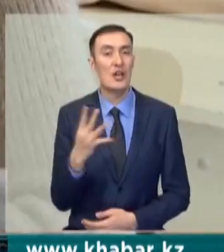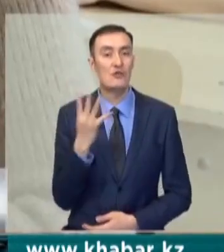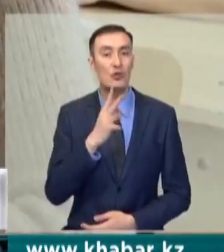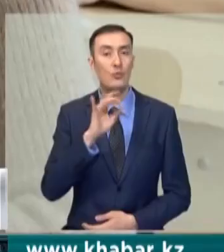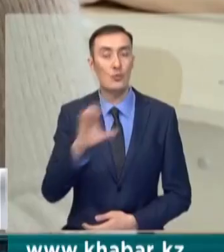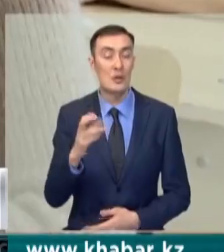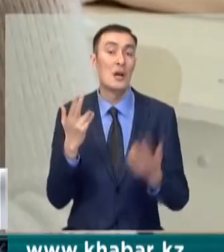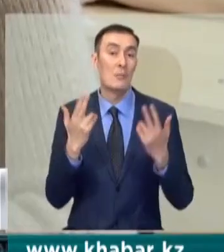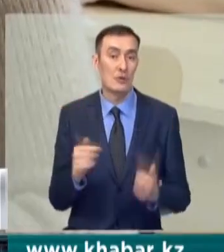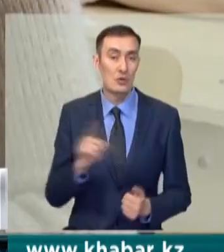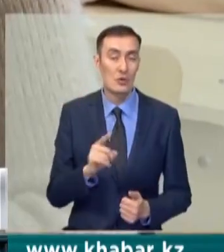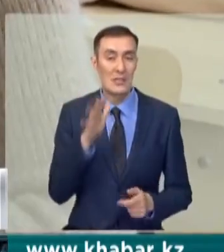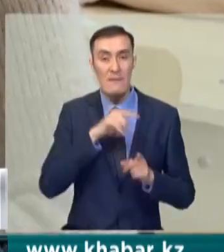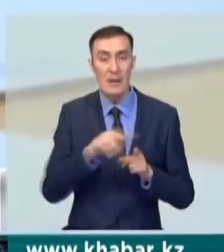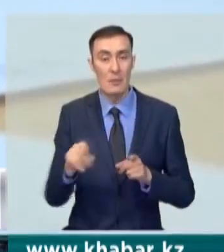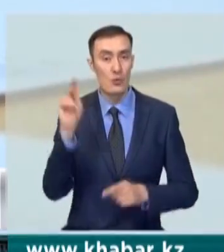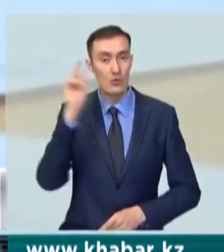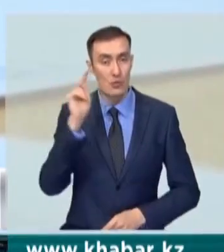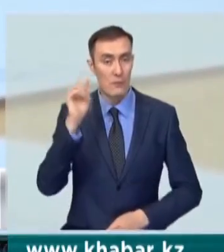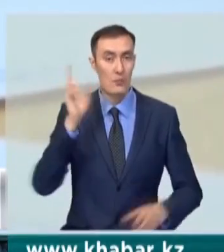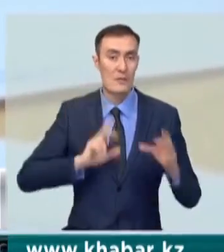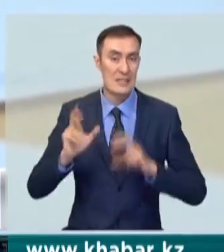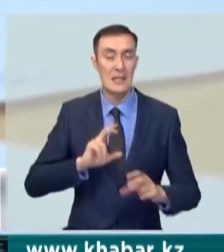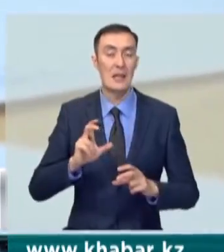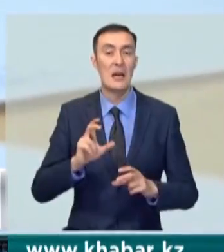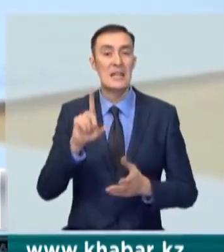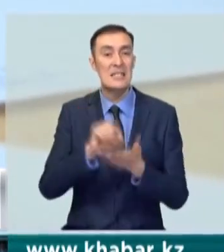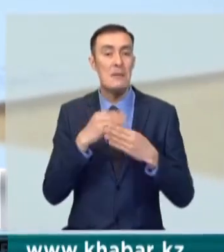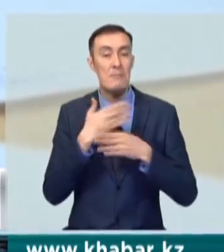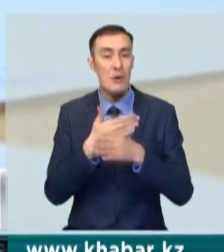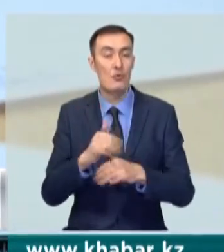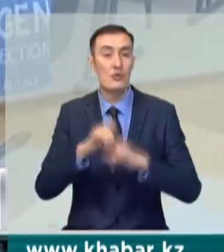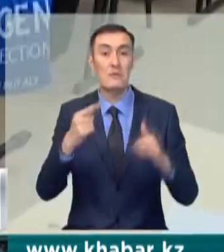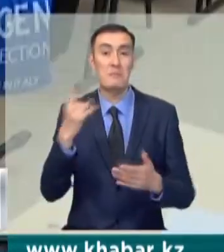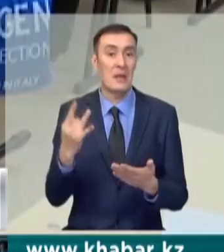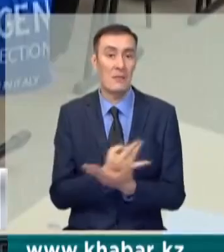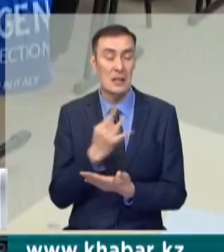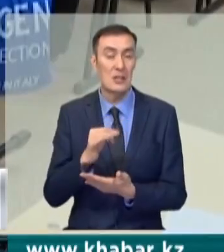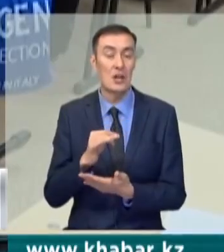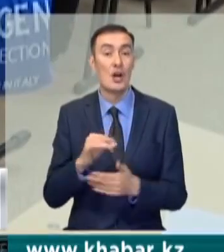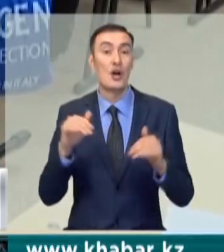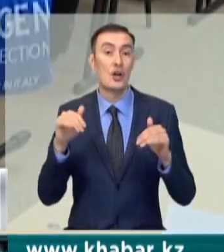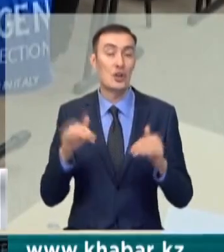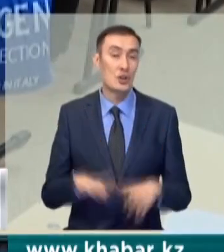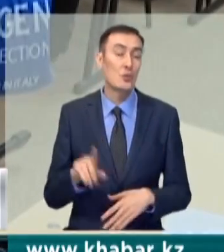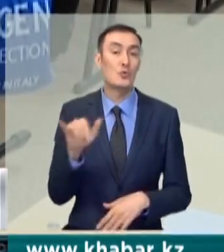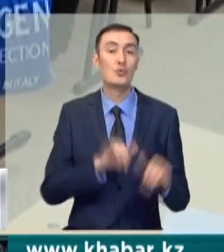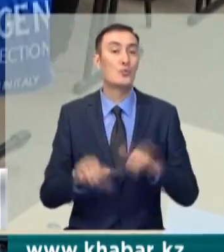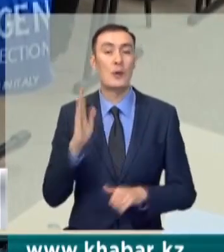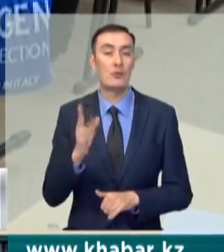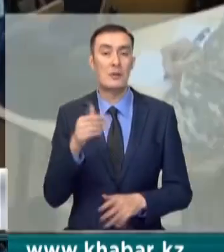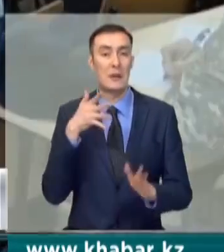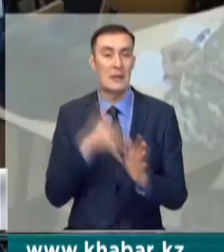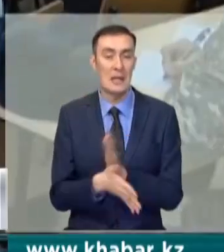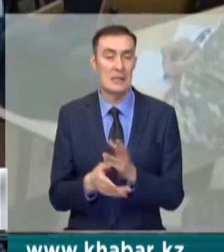курсе. Признается, что за время его учебы в университете стипендия увеличивалась впервые и уже решил, куда